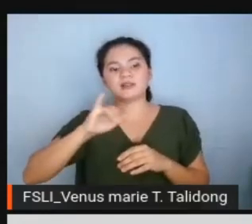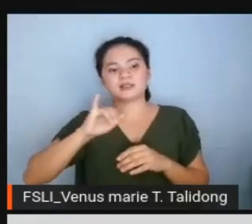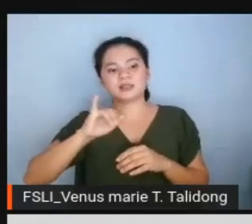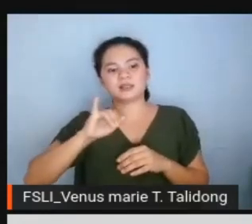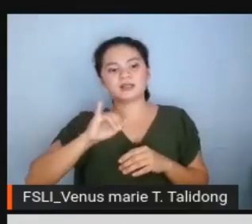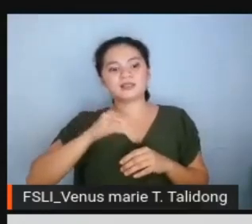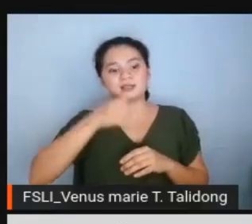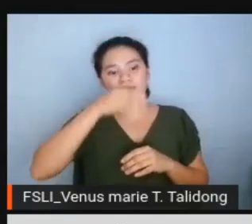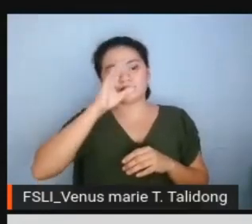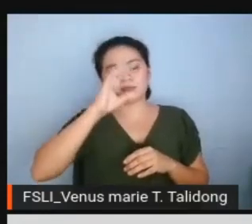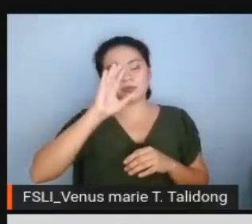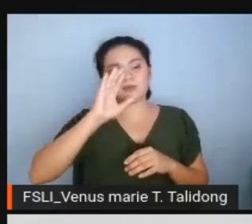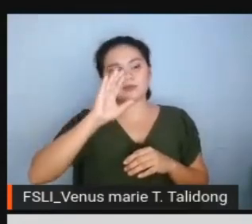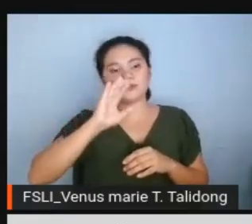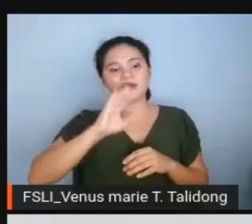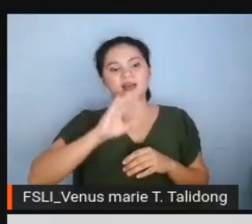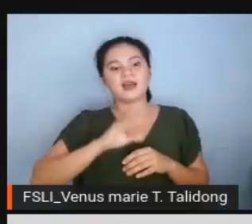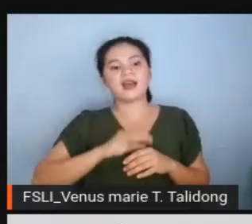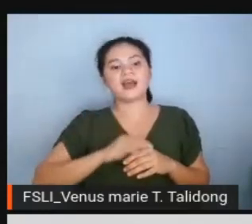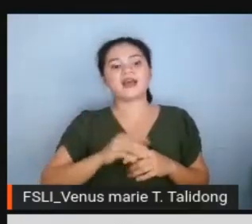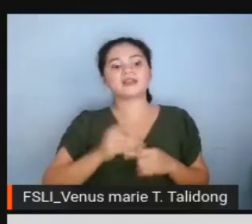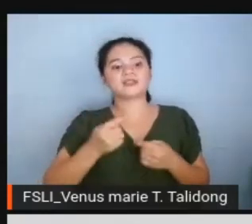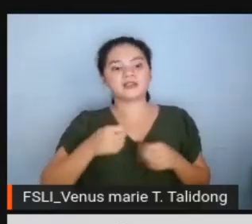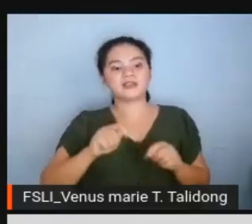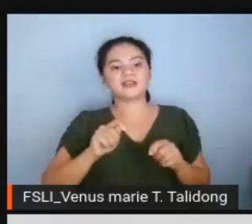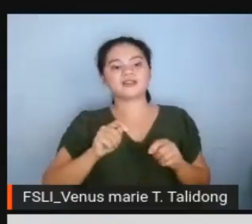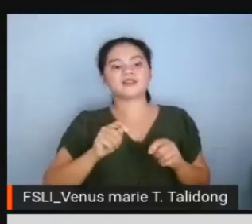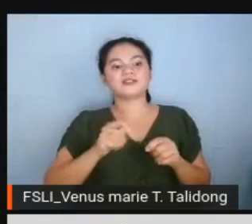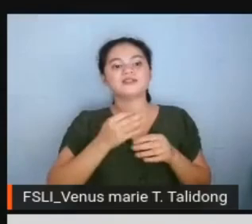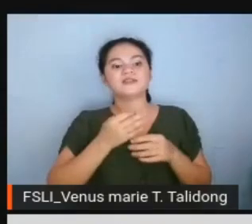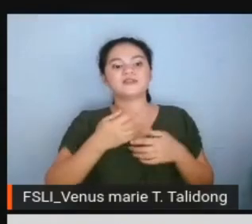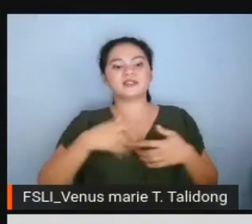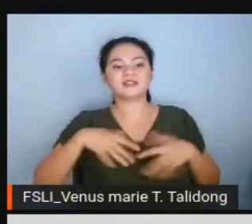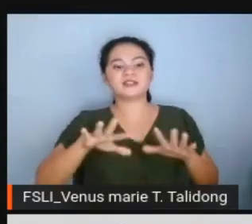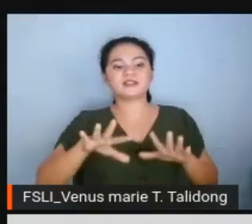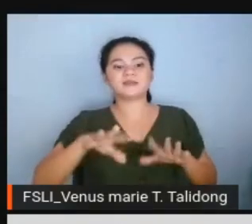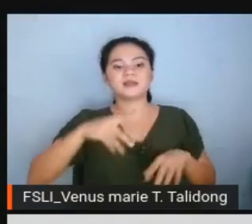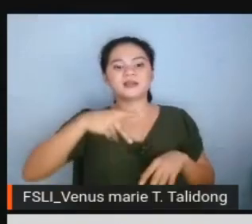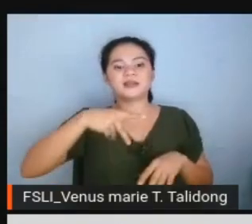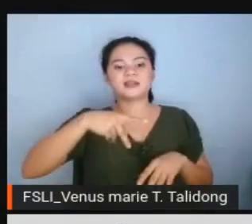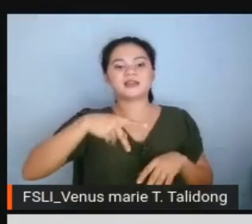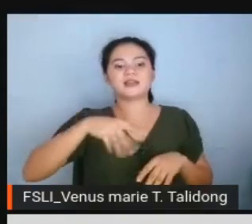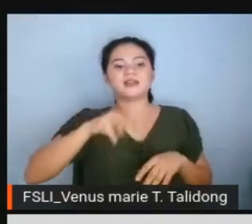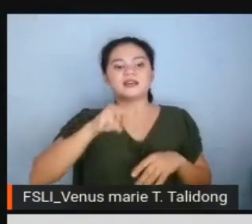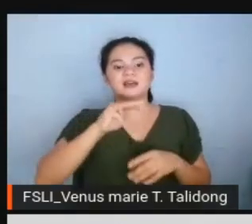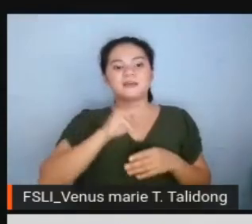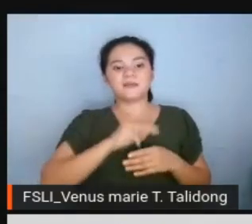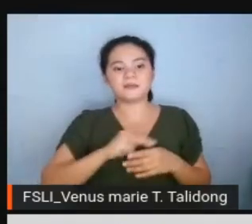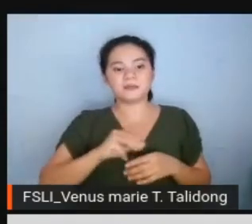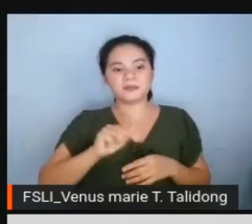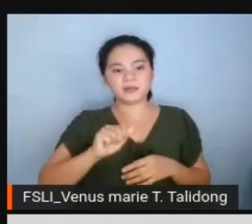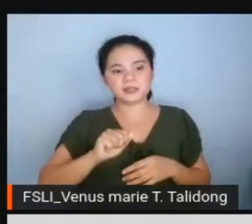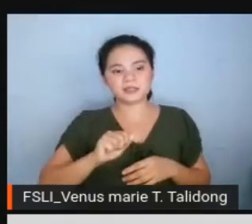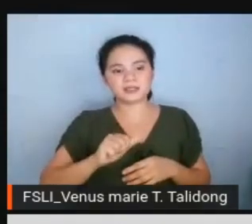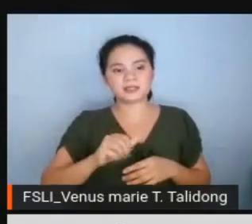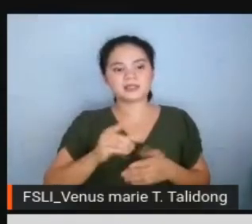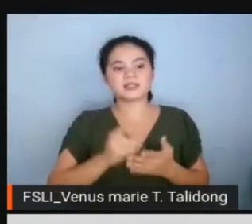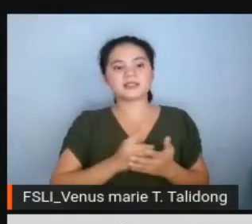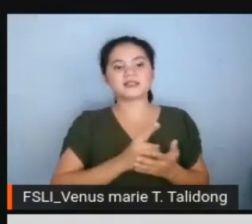I'm trying to finish my master's degree in political science in one of the universities in Cebu.